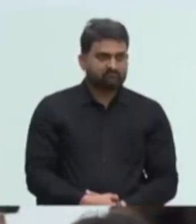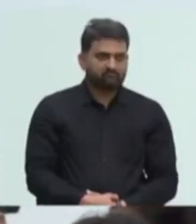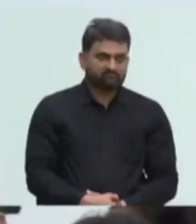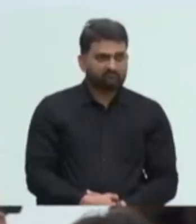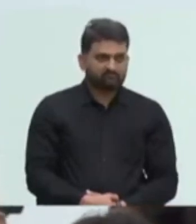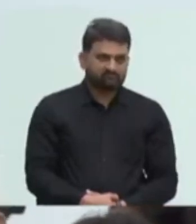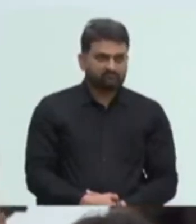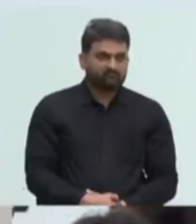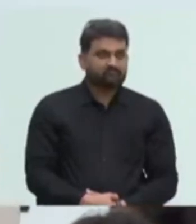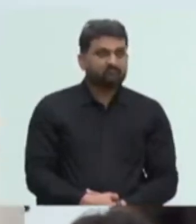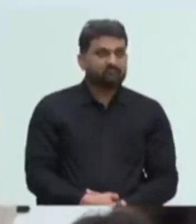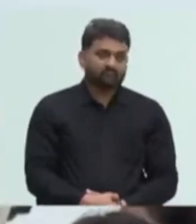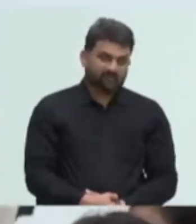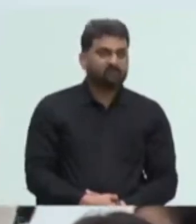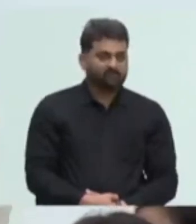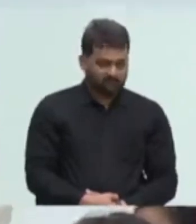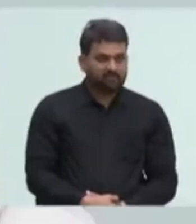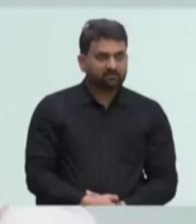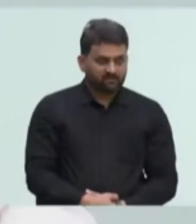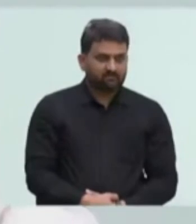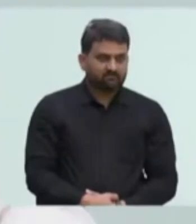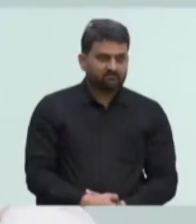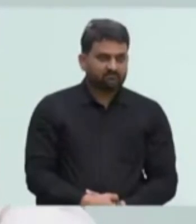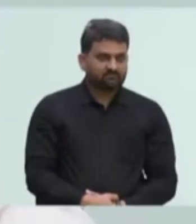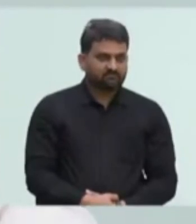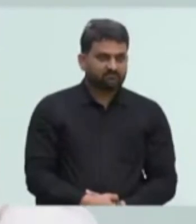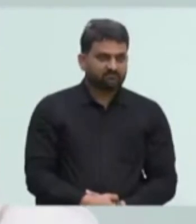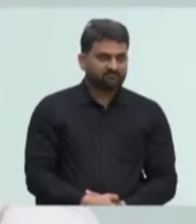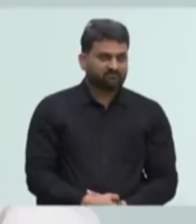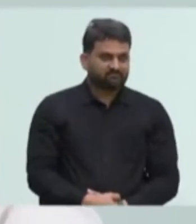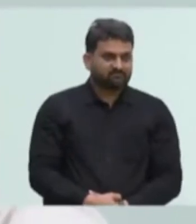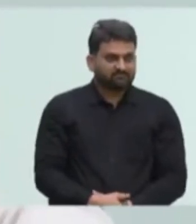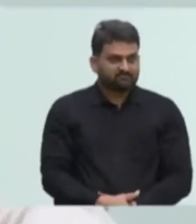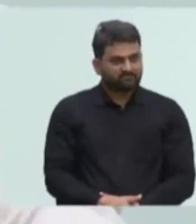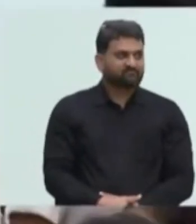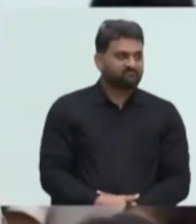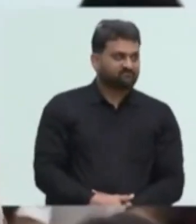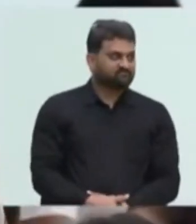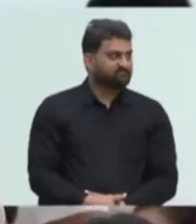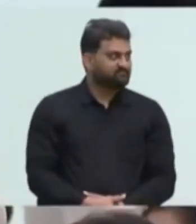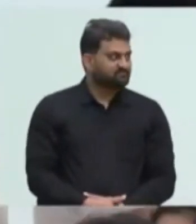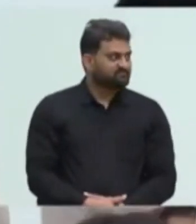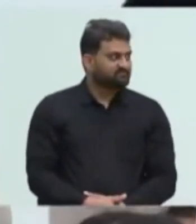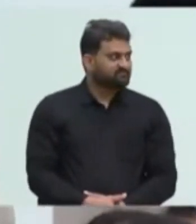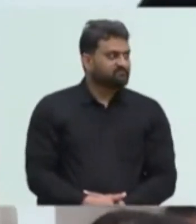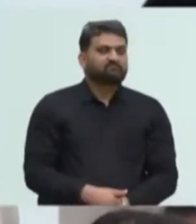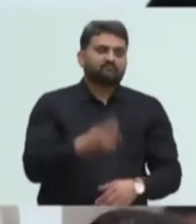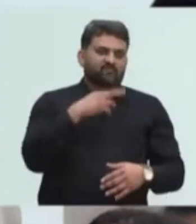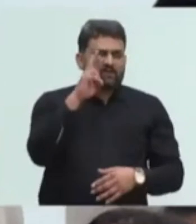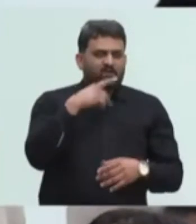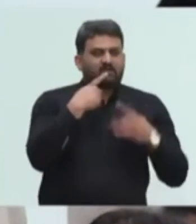कंपटीशन होता है मैंने उसे आगे बढ़ने की कोशिश की और अब तक में लगभग शेयरिंग कंप्यूटर के साथ खेल सकता हूं